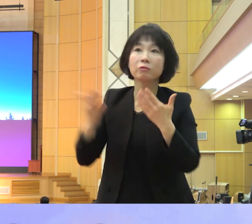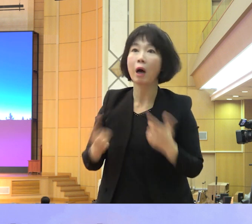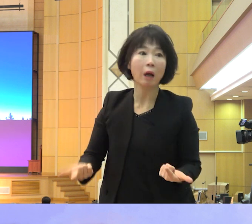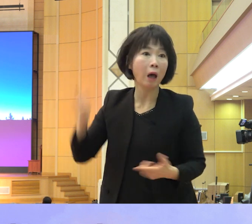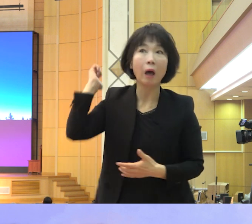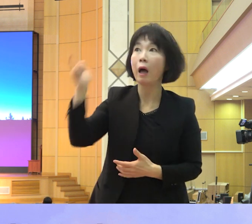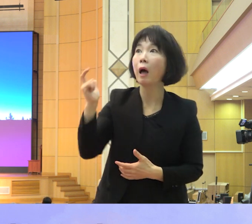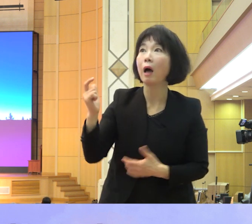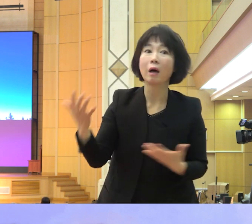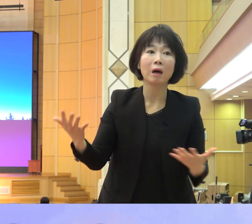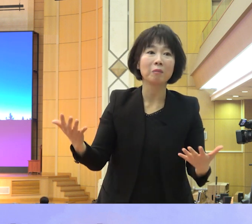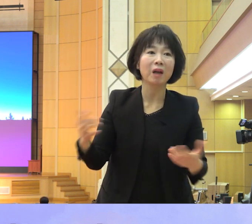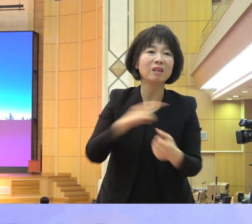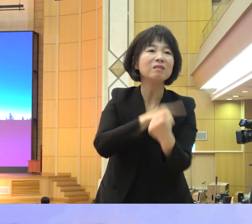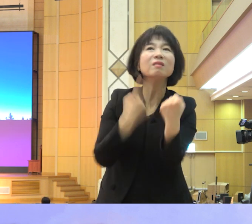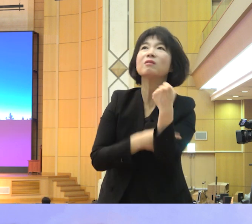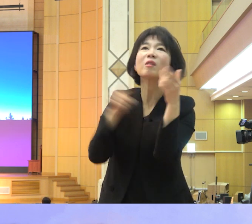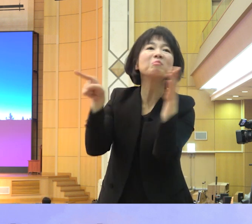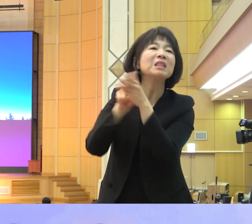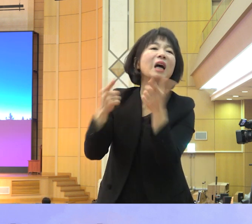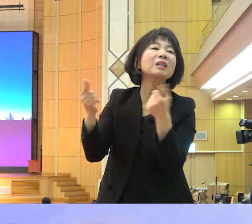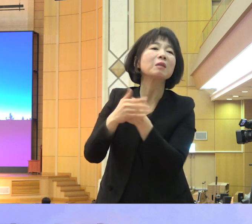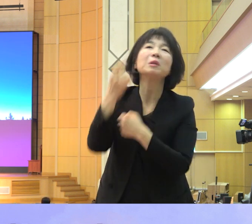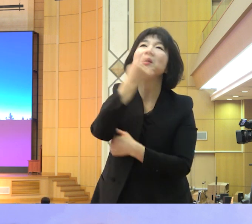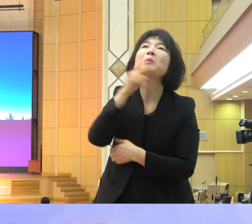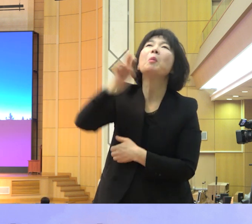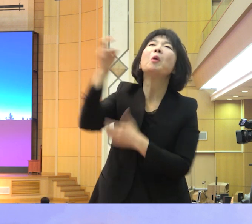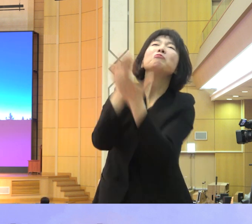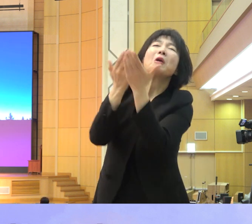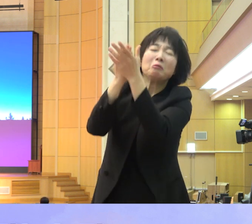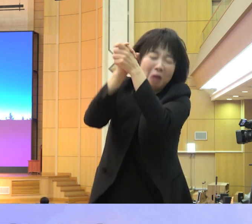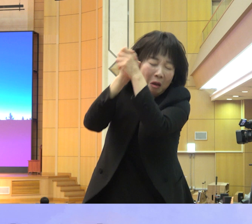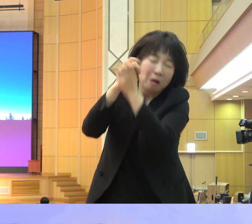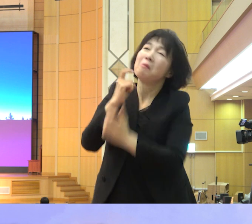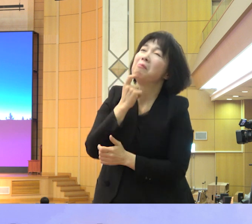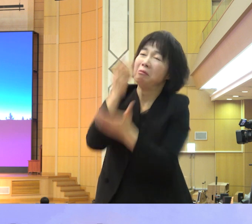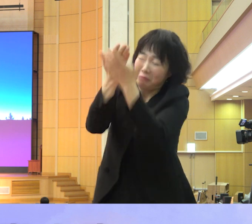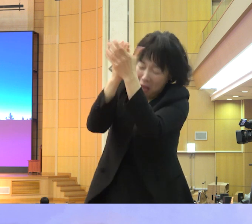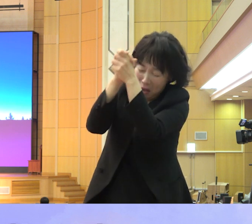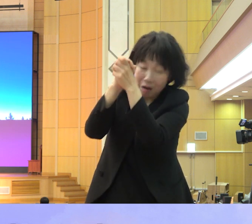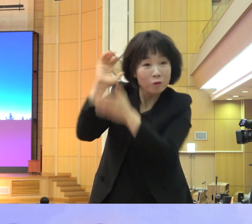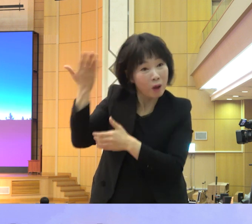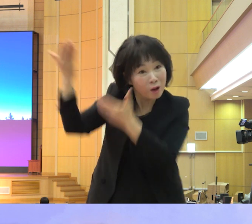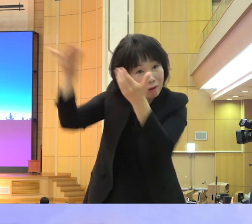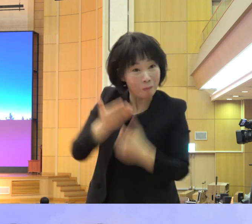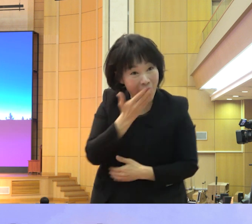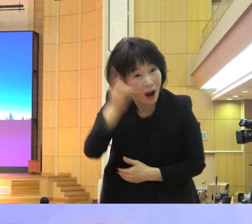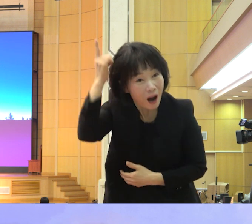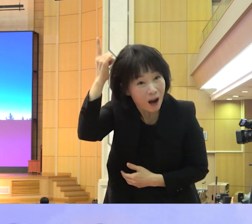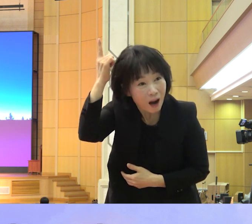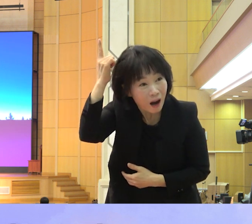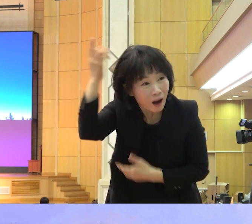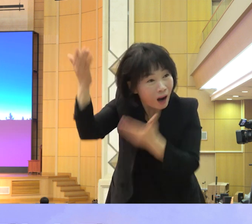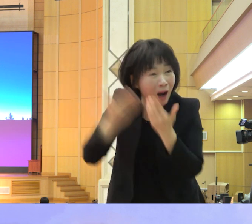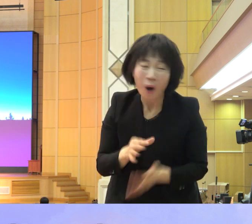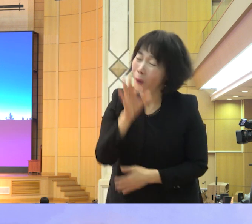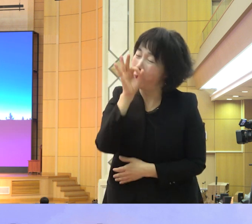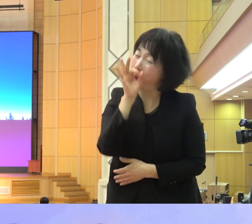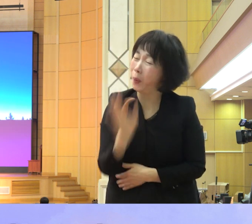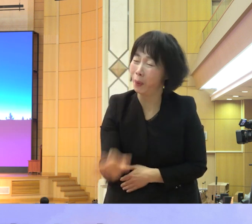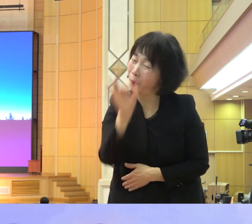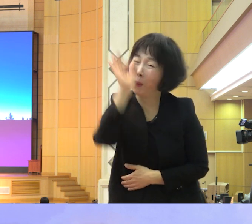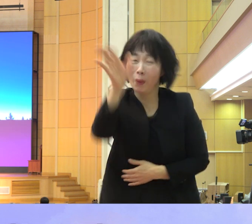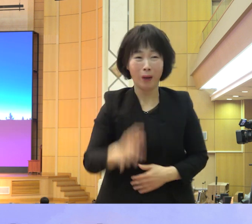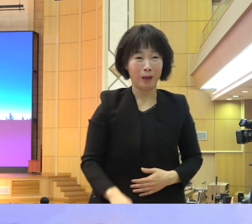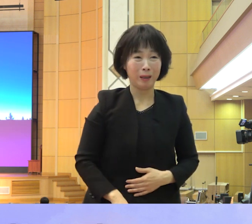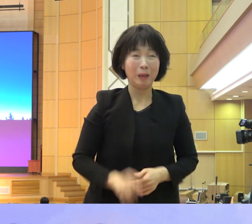하나님의 역사가 나타나지 않아요. 그냥 구하기만 한다고 하면 미신 믿는 사람들이 그냥 소원하는 것과 똑같아요. 그